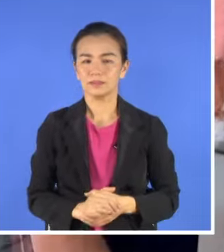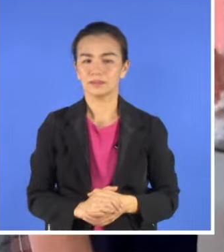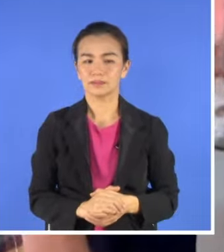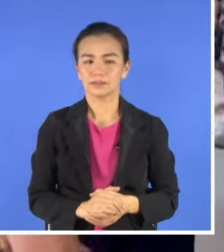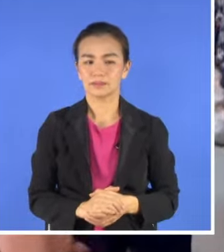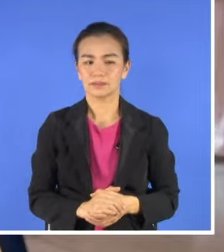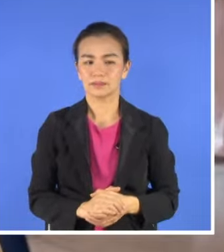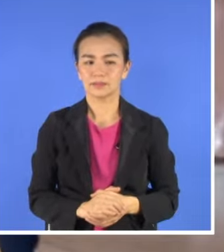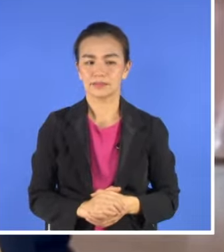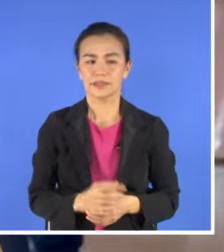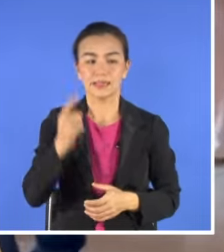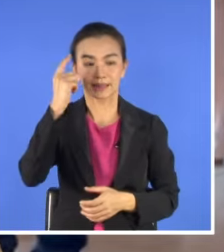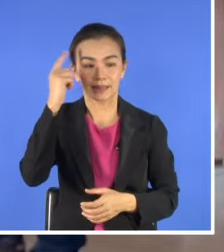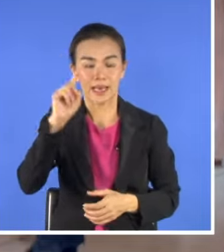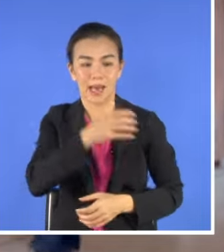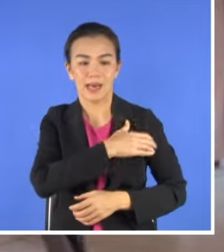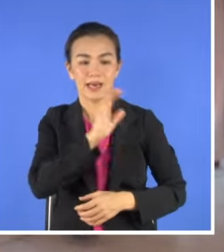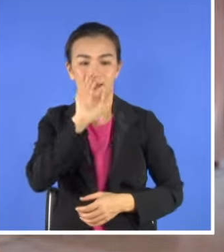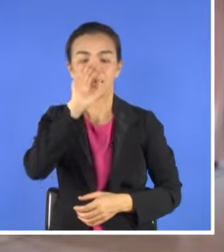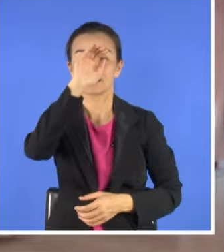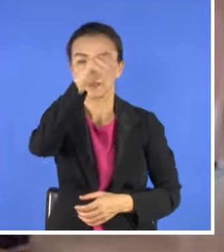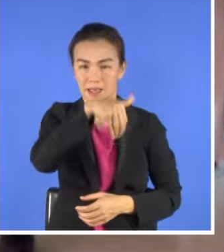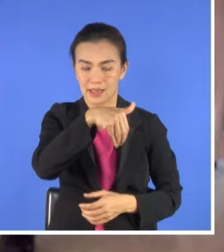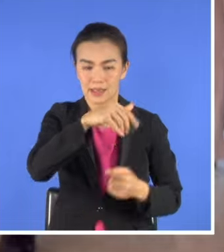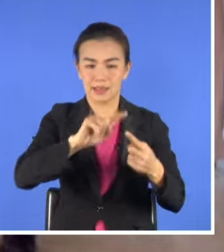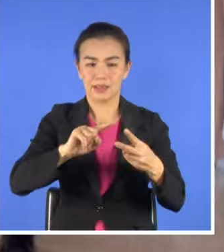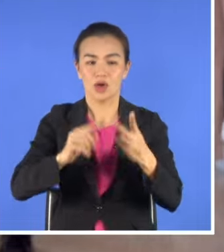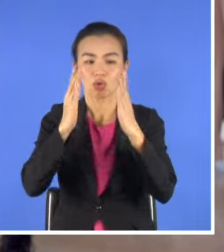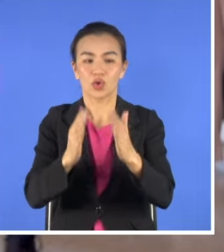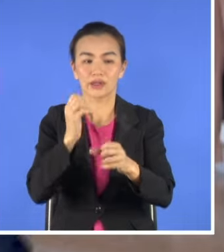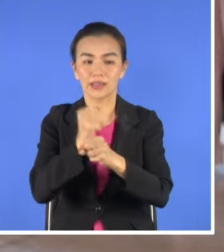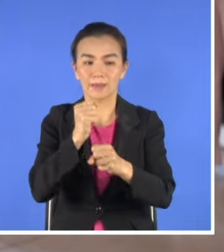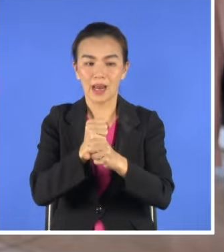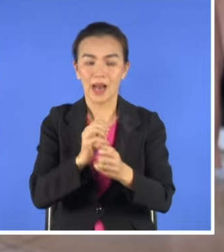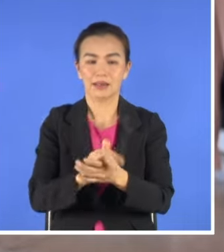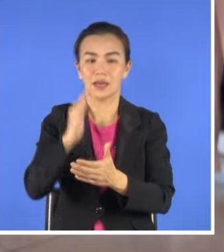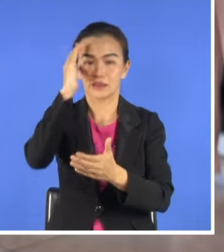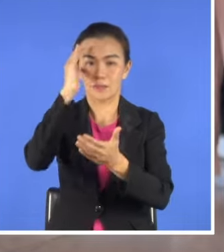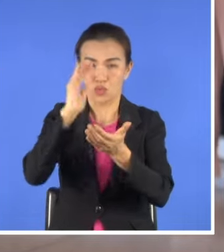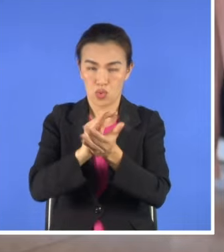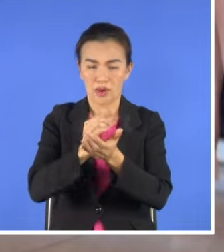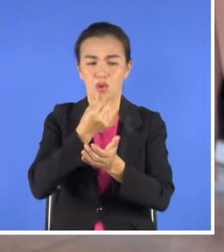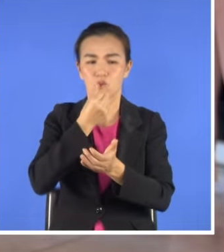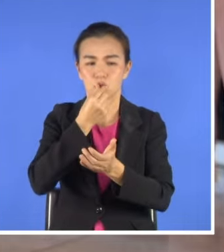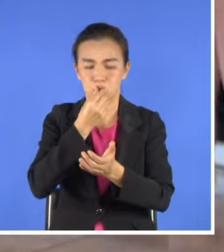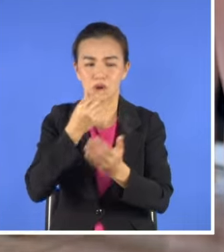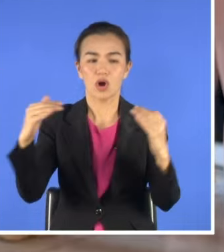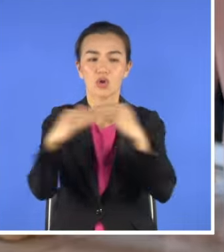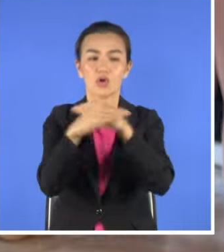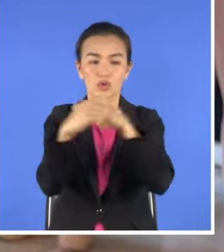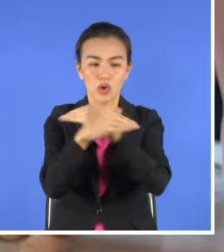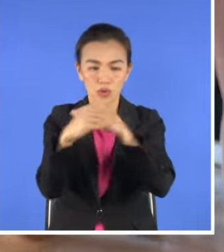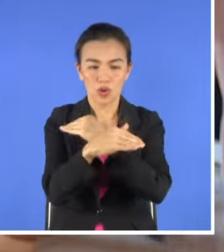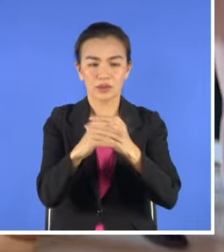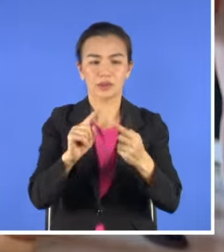คนเข้าใจว่ามีเทศกิจแล้วก็มีเจ้าหน้าที่จราจรพร้อมกำลัง